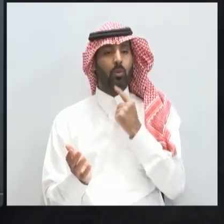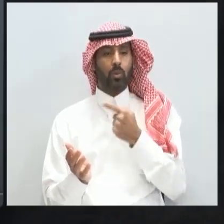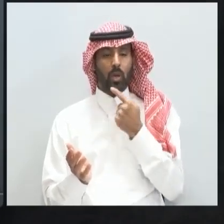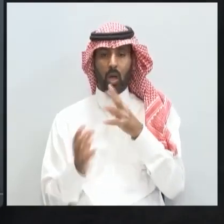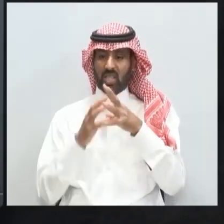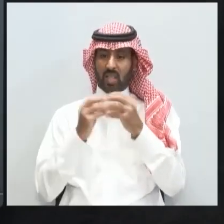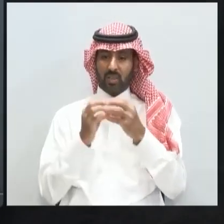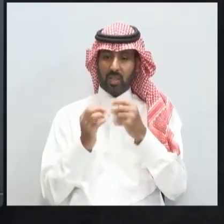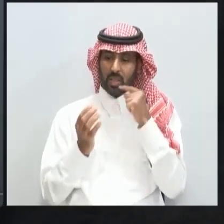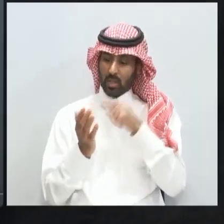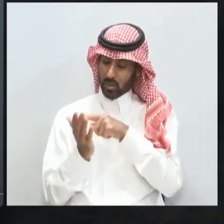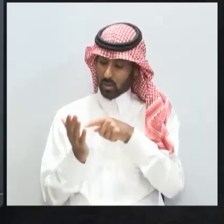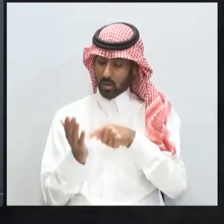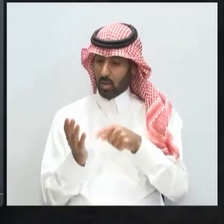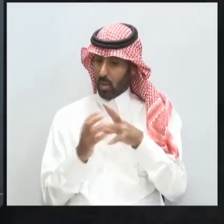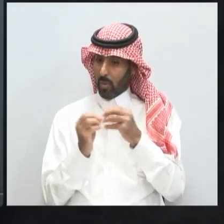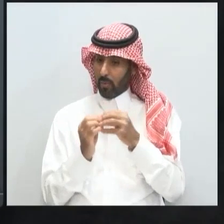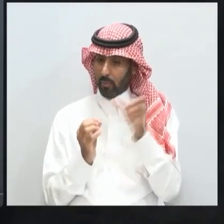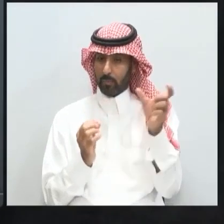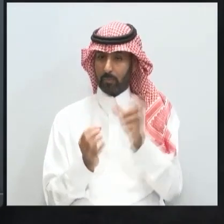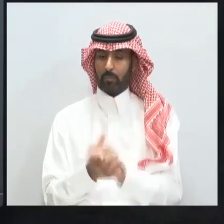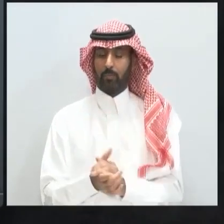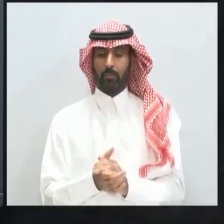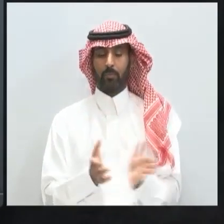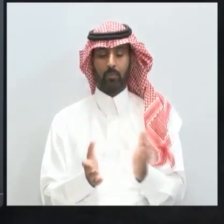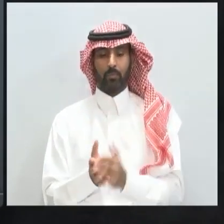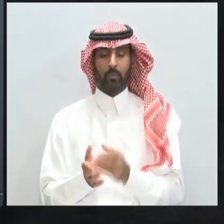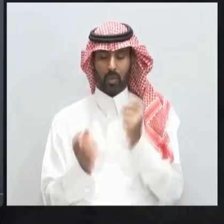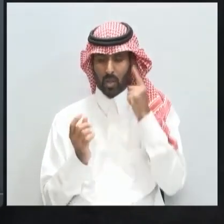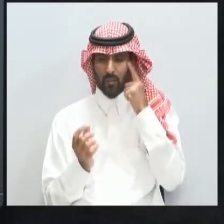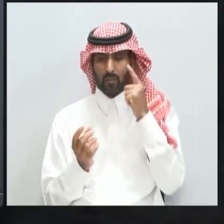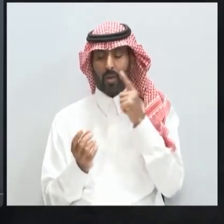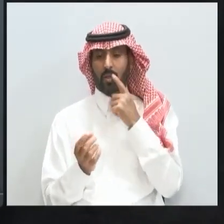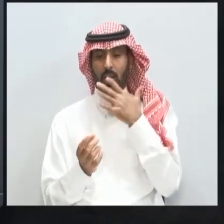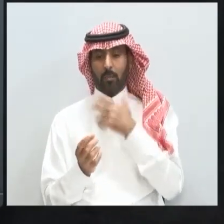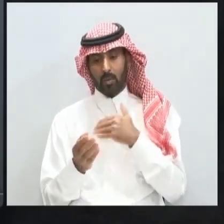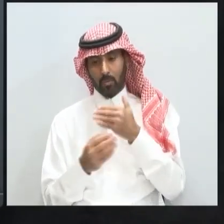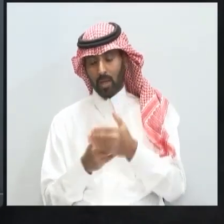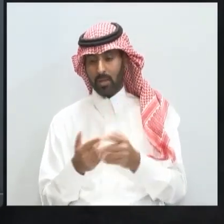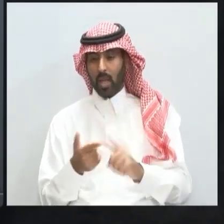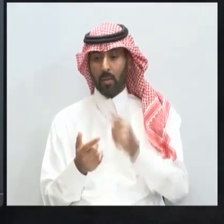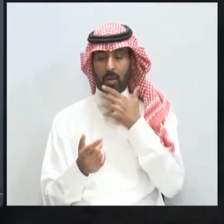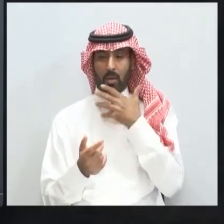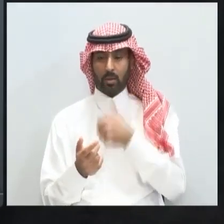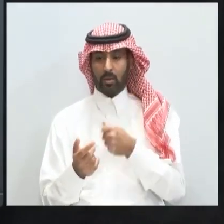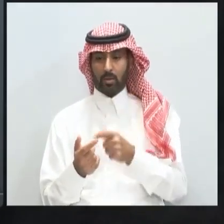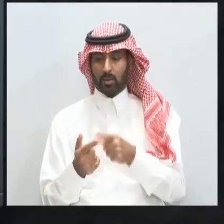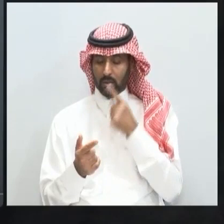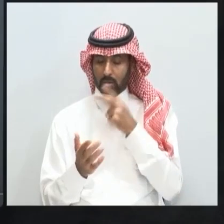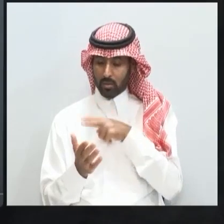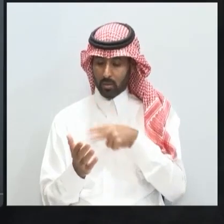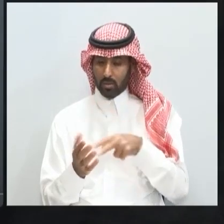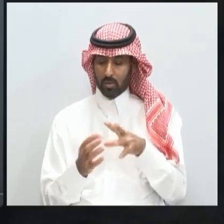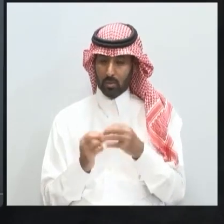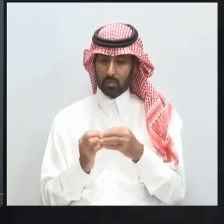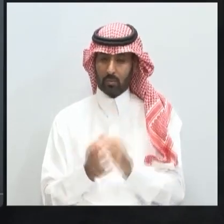عليه الصلاه والسلام لكتاب الله جل وعلا كذلك نفهم كلام الصحابه وكلامهم في كتاب الله